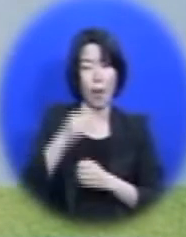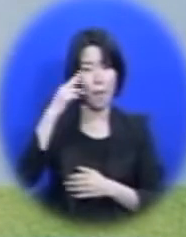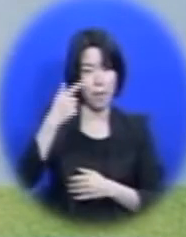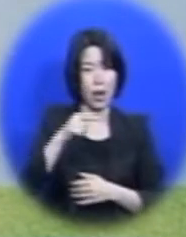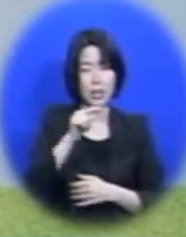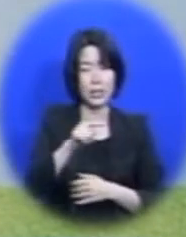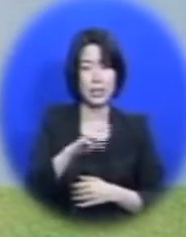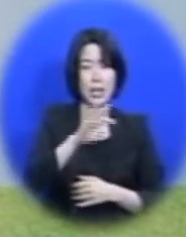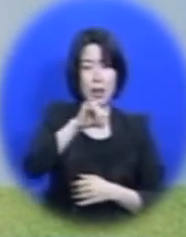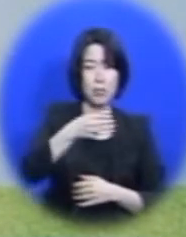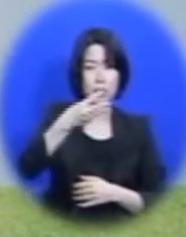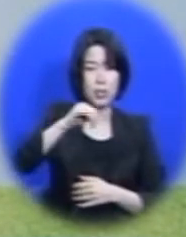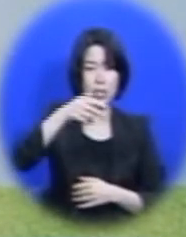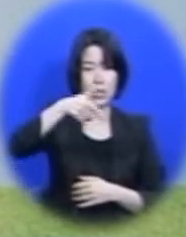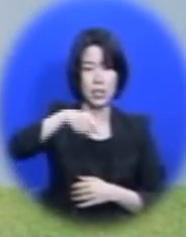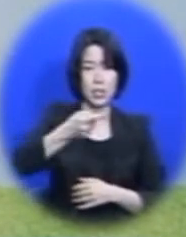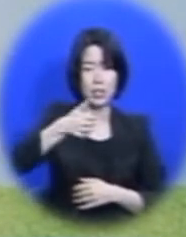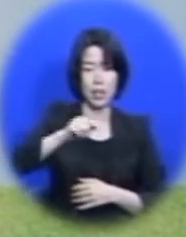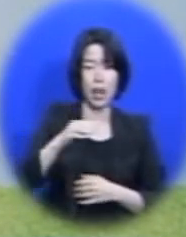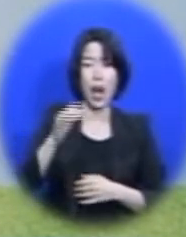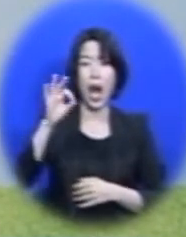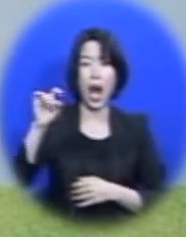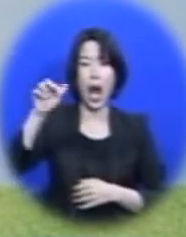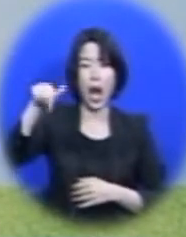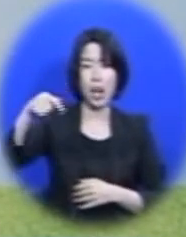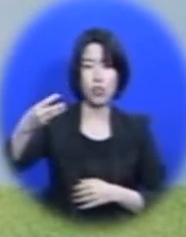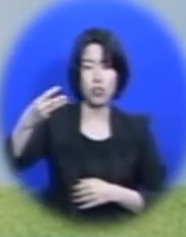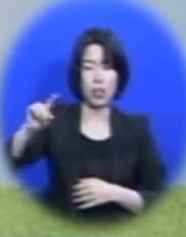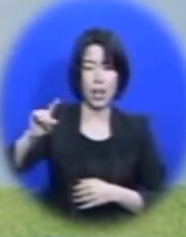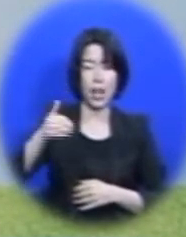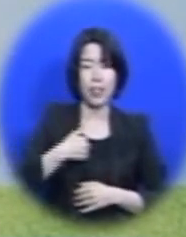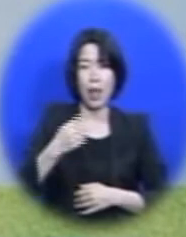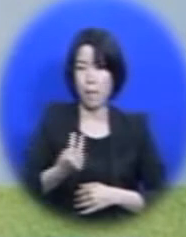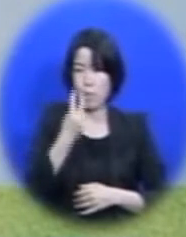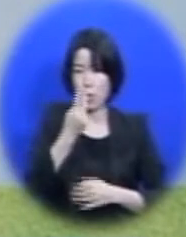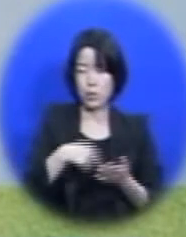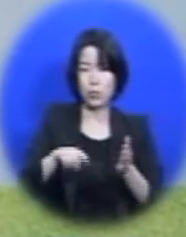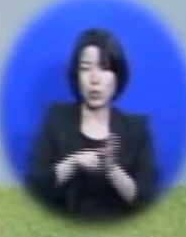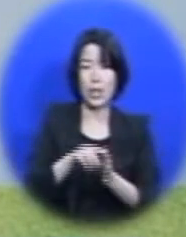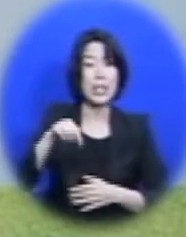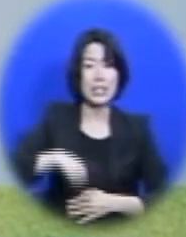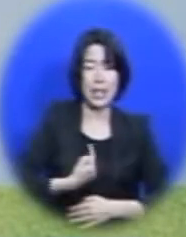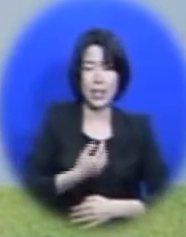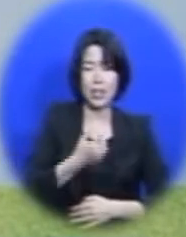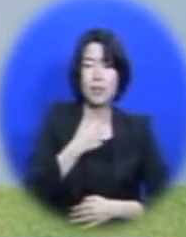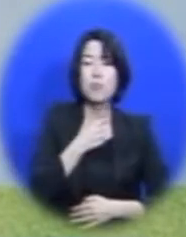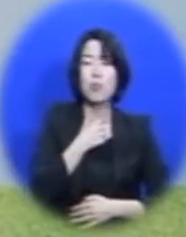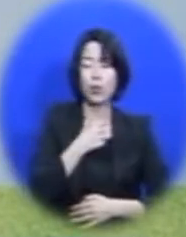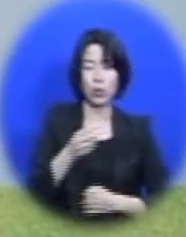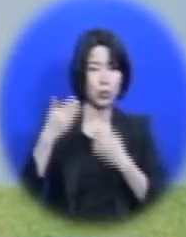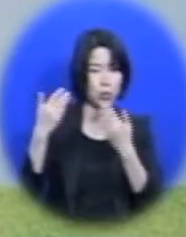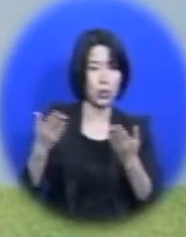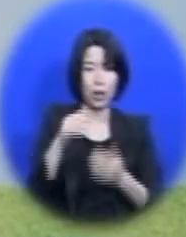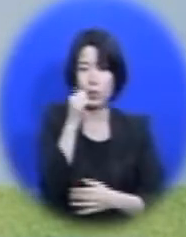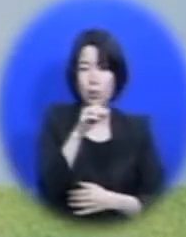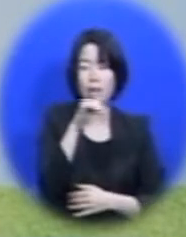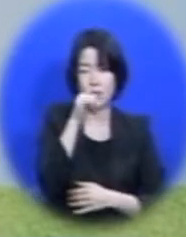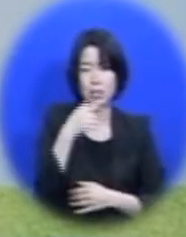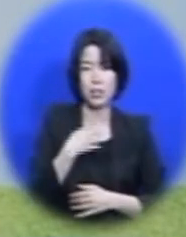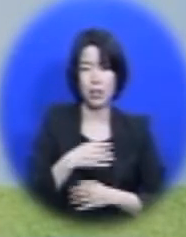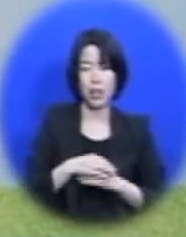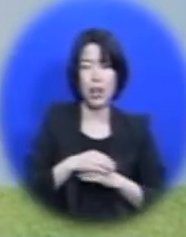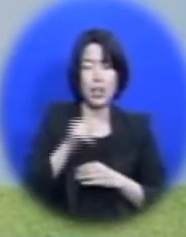동역자인 브리스가와 아굴라에게 그들은 내 목숨을 위하여 자기들의 목까지 내놓았다고 소개했다. 그는